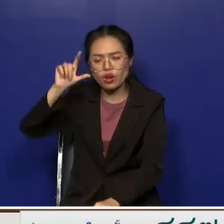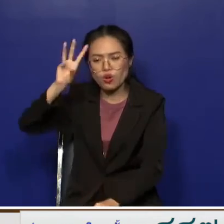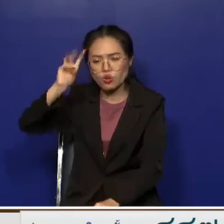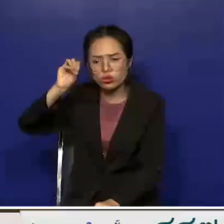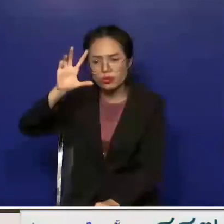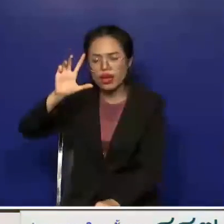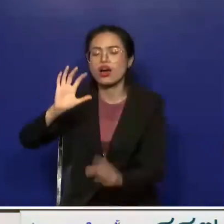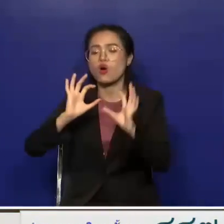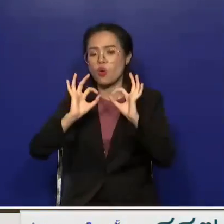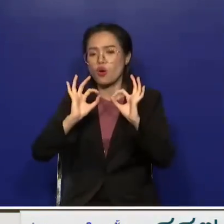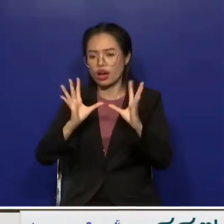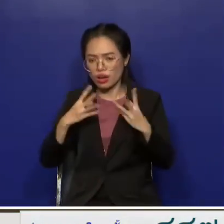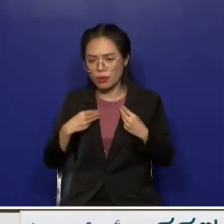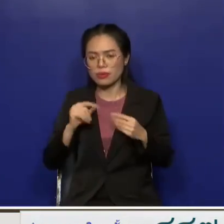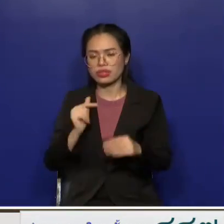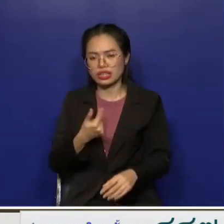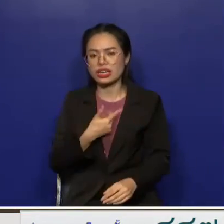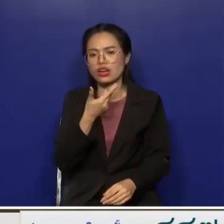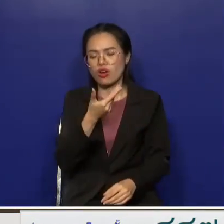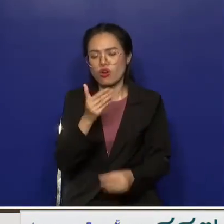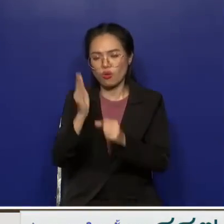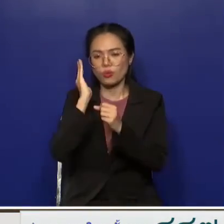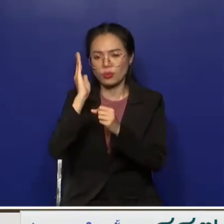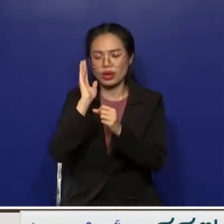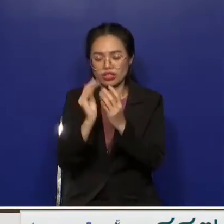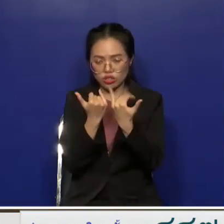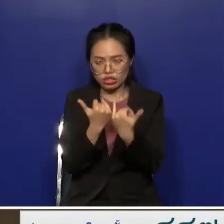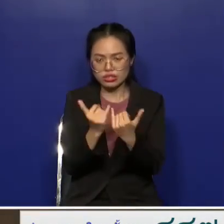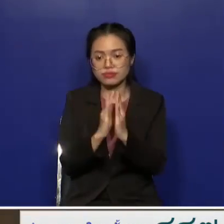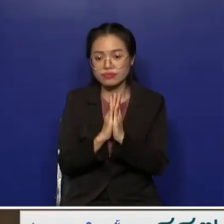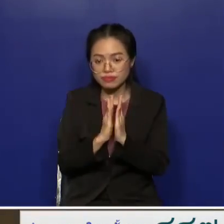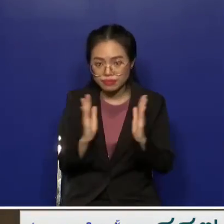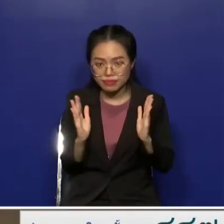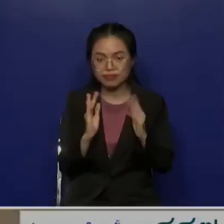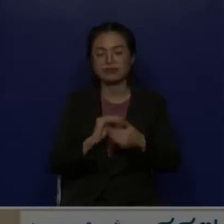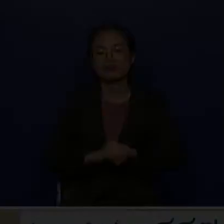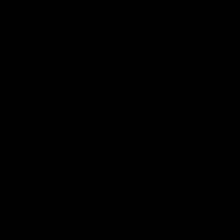นด้วยครับนี่คือเหตุผลที่ผมขออภิปรายครับขอบคุณครับ ขอบคุณครับต่อไปเชิญท่าน